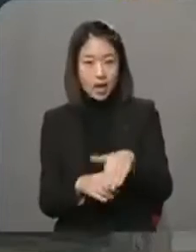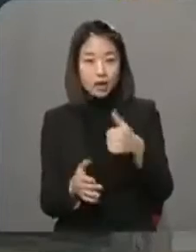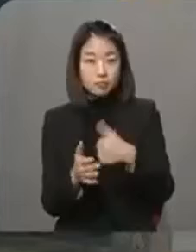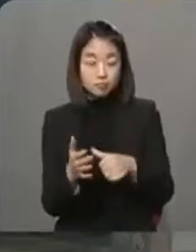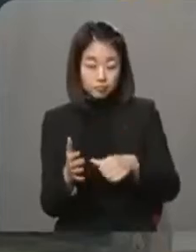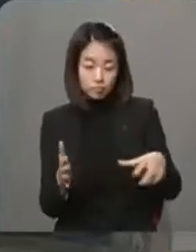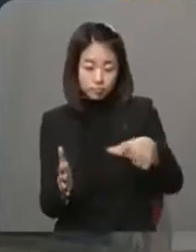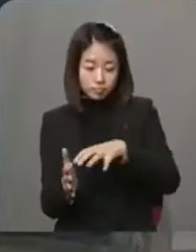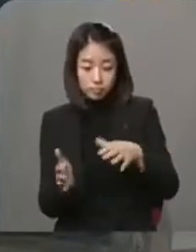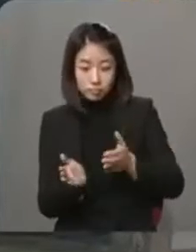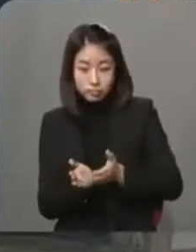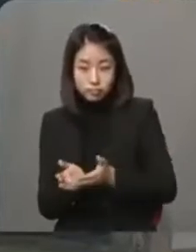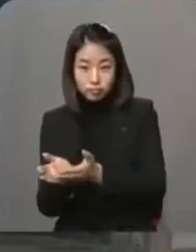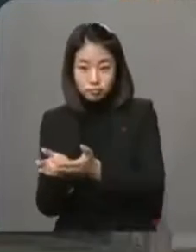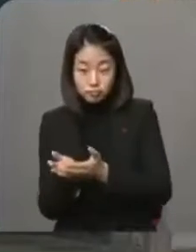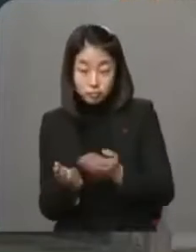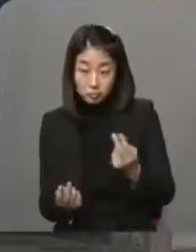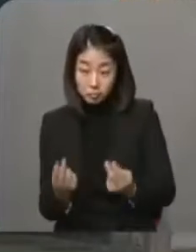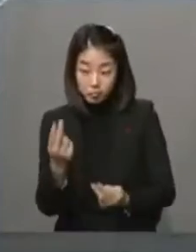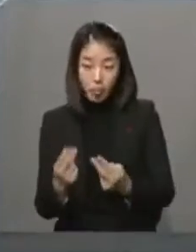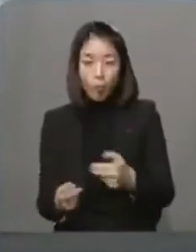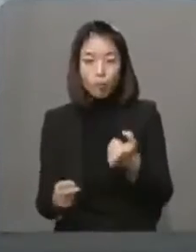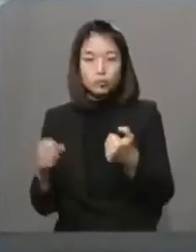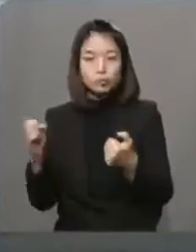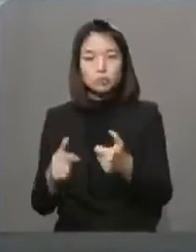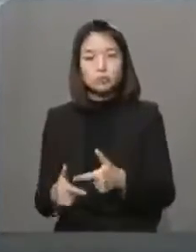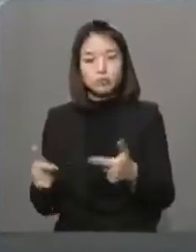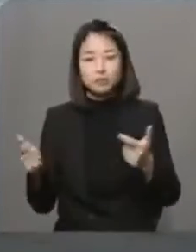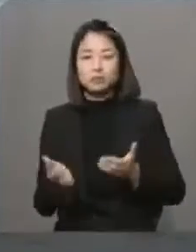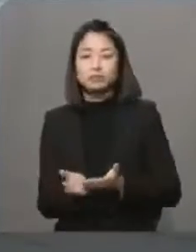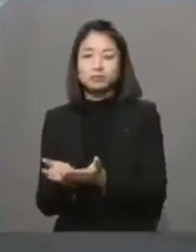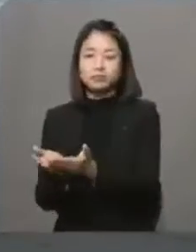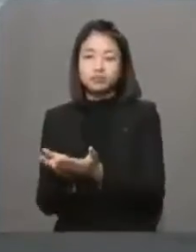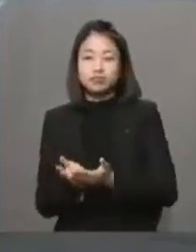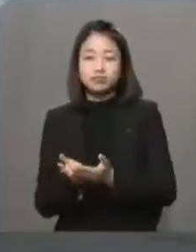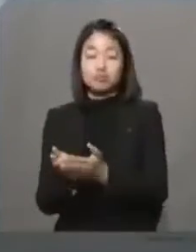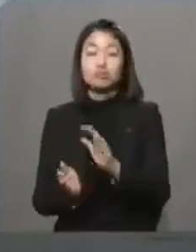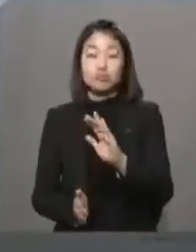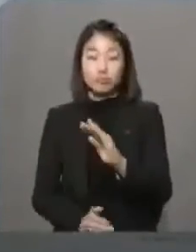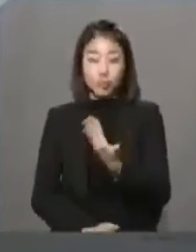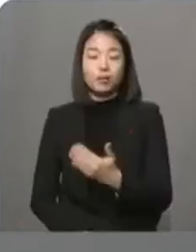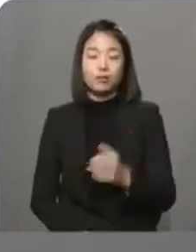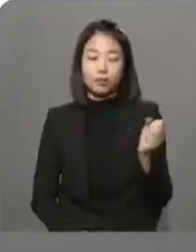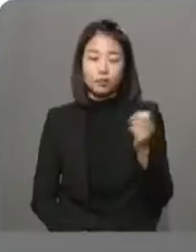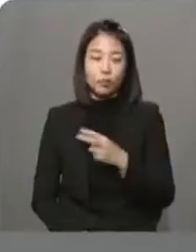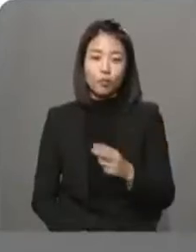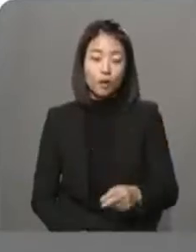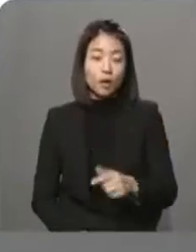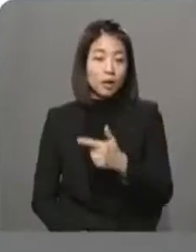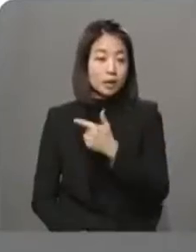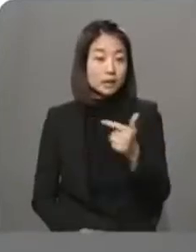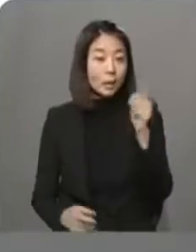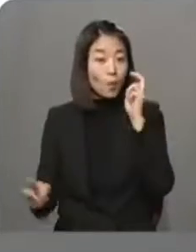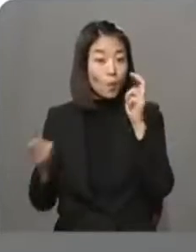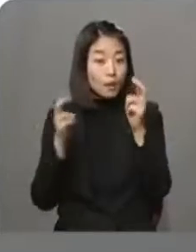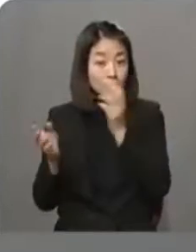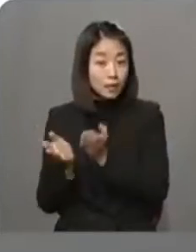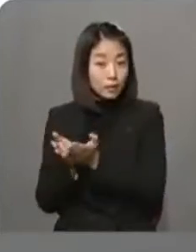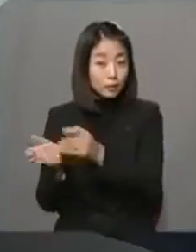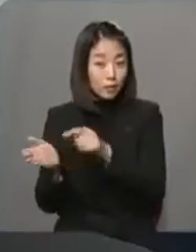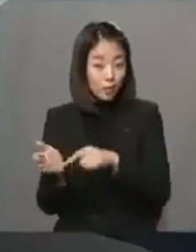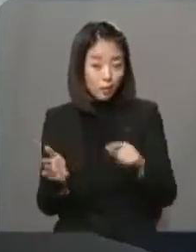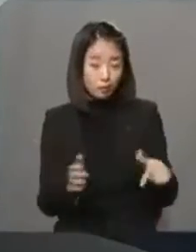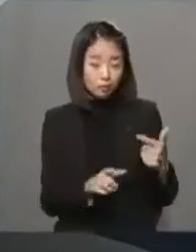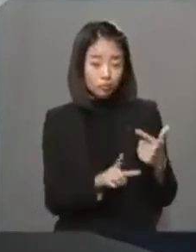처리량이 취향 점과 b 교회에 최대 50% 늘었습니다 최근에는 한 컨테이너 선사 가 오는 6월